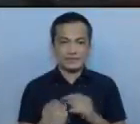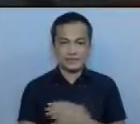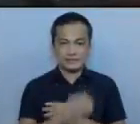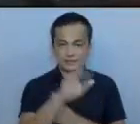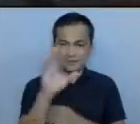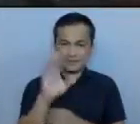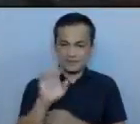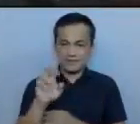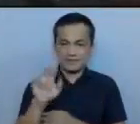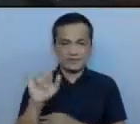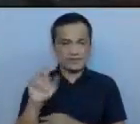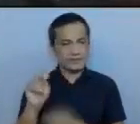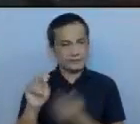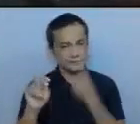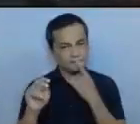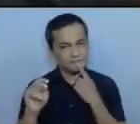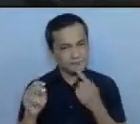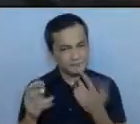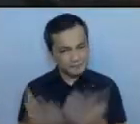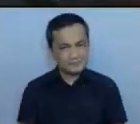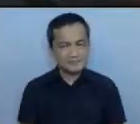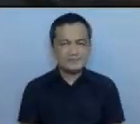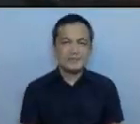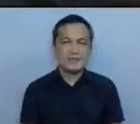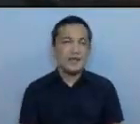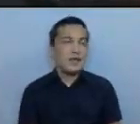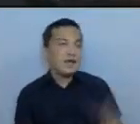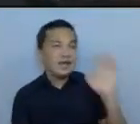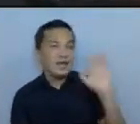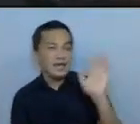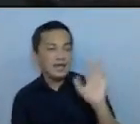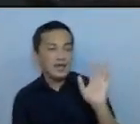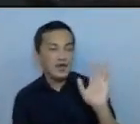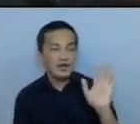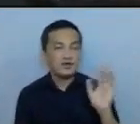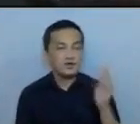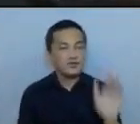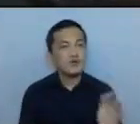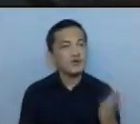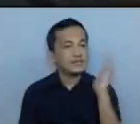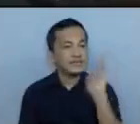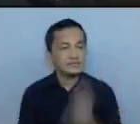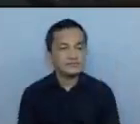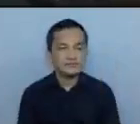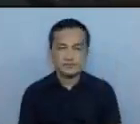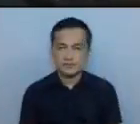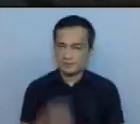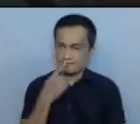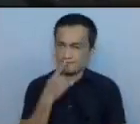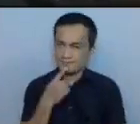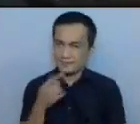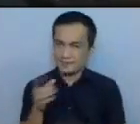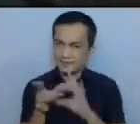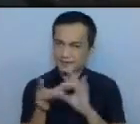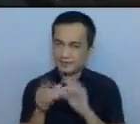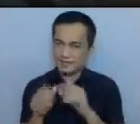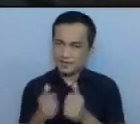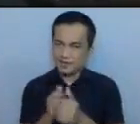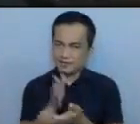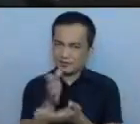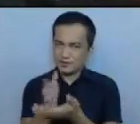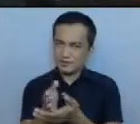Erwin! Hello po, magandang umaga sa inyo lahat. Kwentuhan niyo naman kami, paano po ba kayo napunta dyan sa Japan?